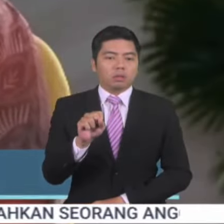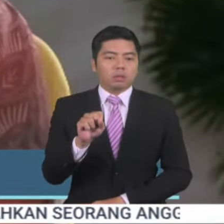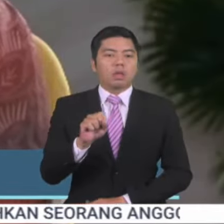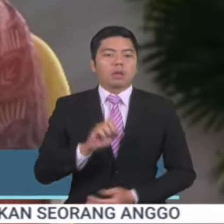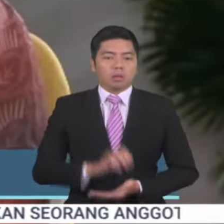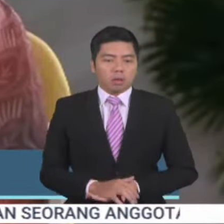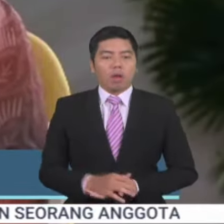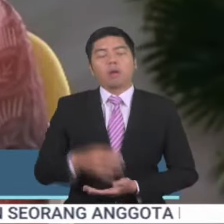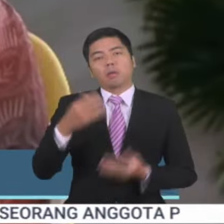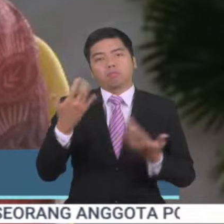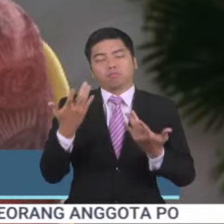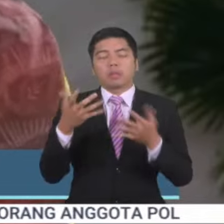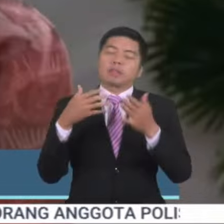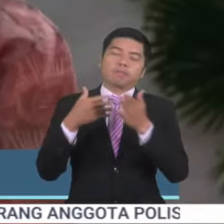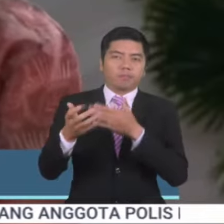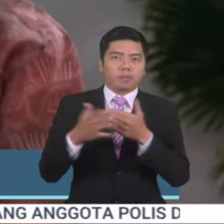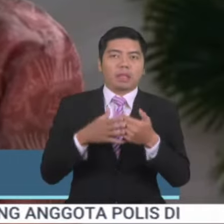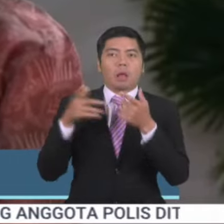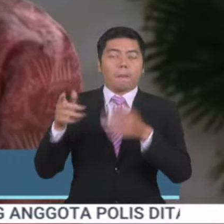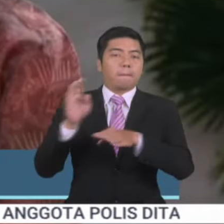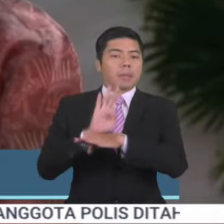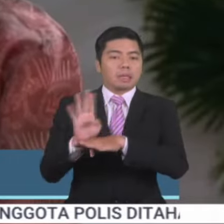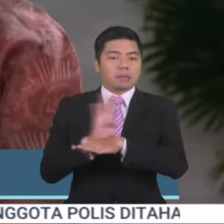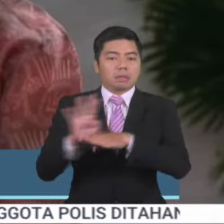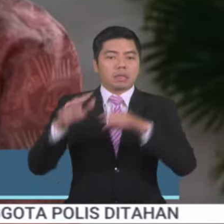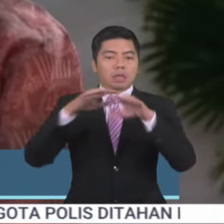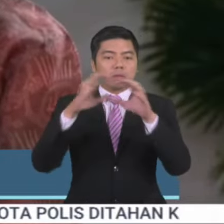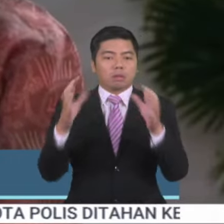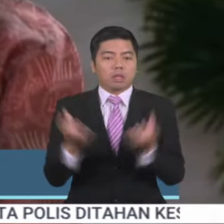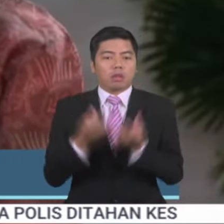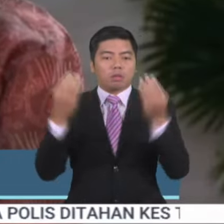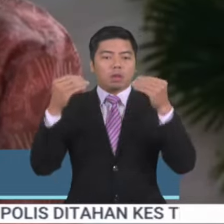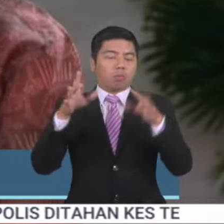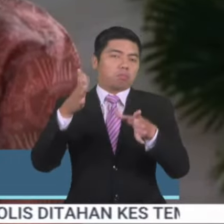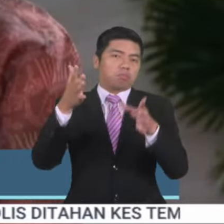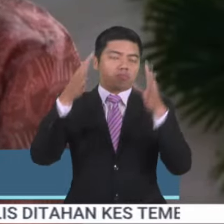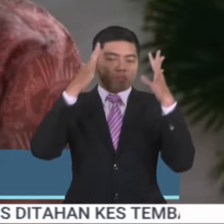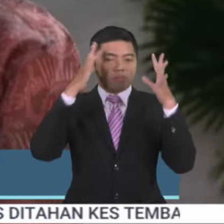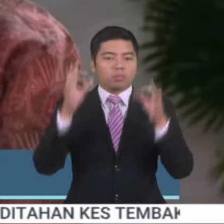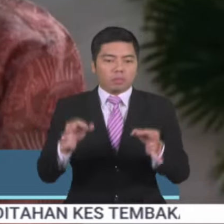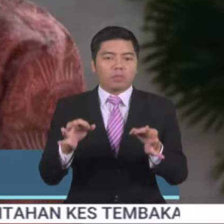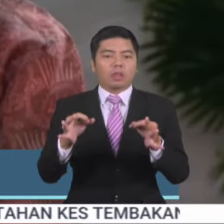forces play. And it reflects the